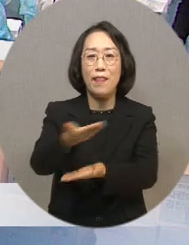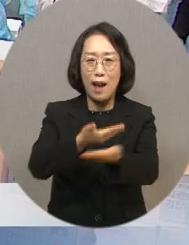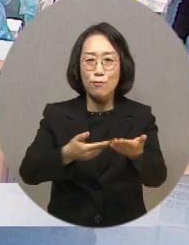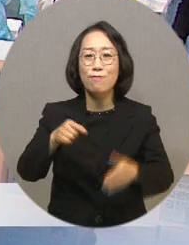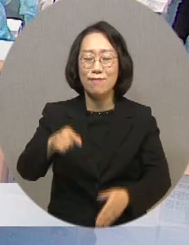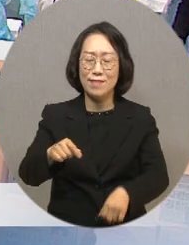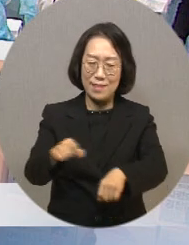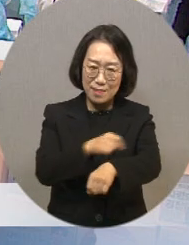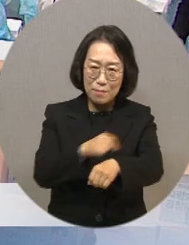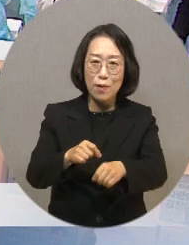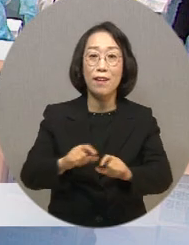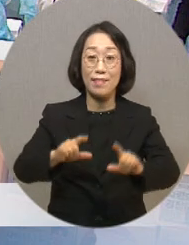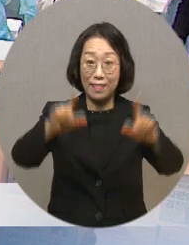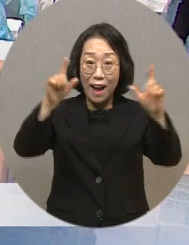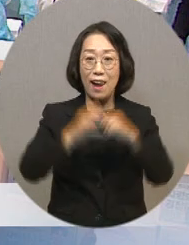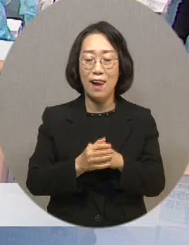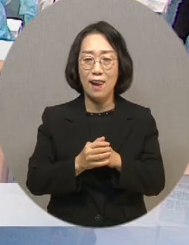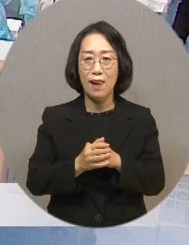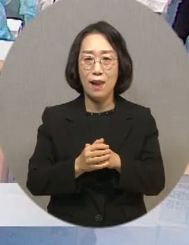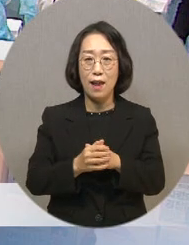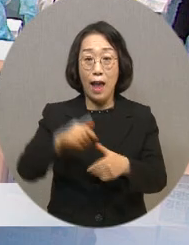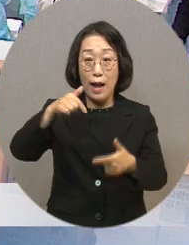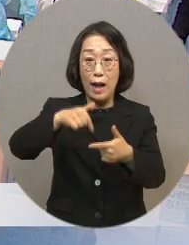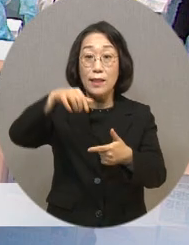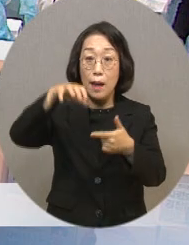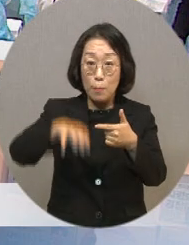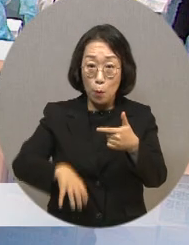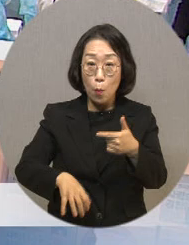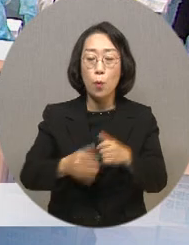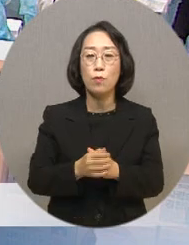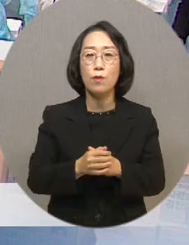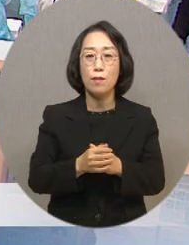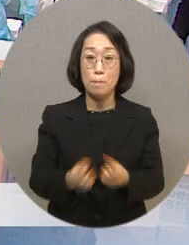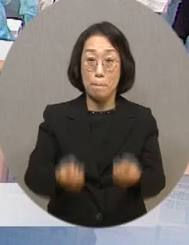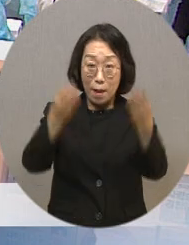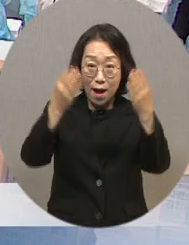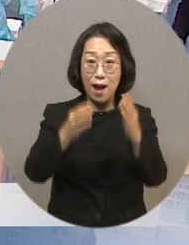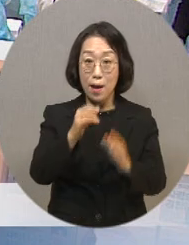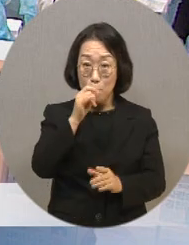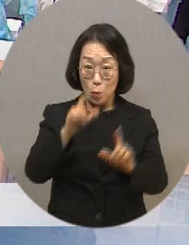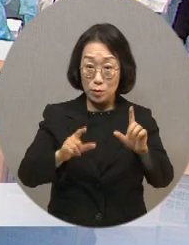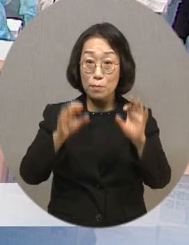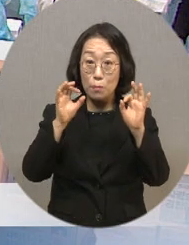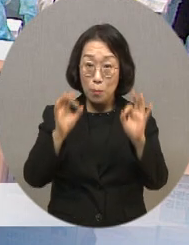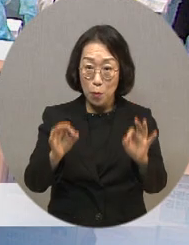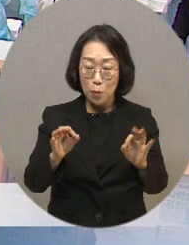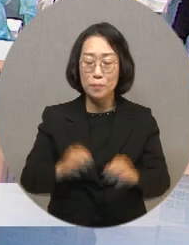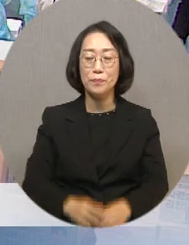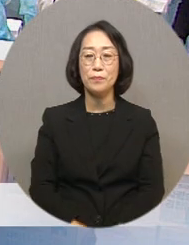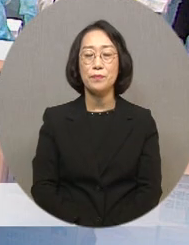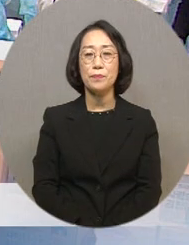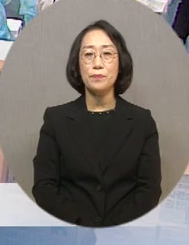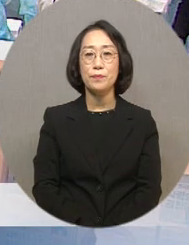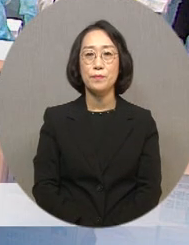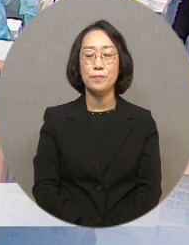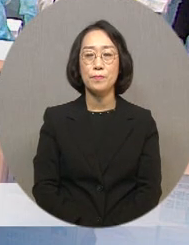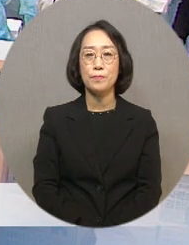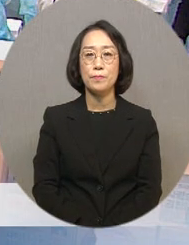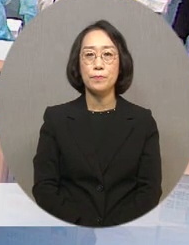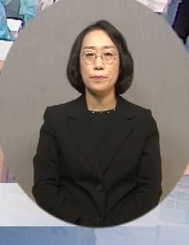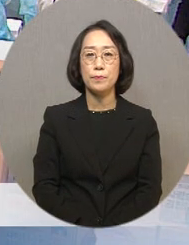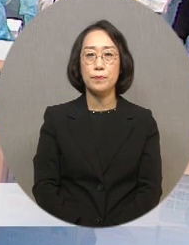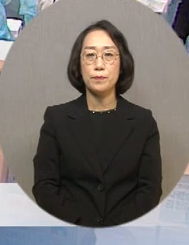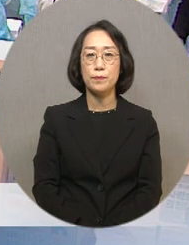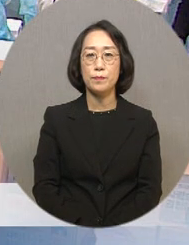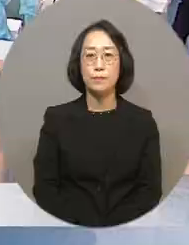서울 강남구에서는 김장 나눔 행사가 열렸는데요. 따뜻한 손길이 이어진 그곳에 정유정 기자가 다녀왔습니다.